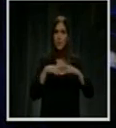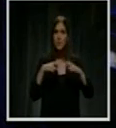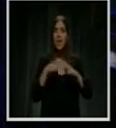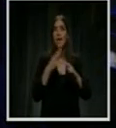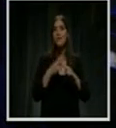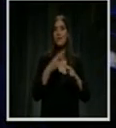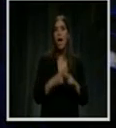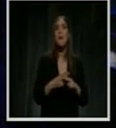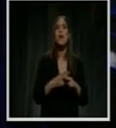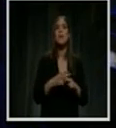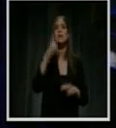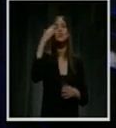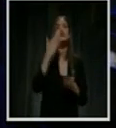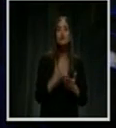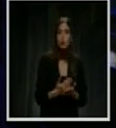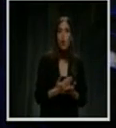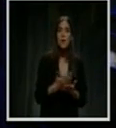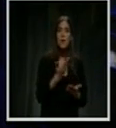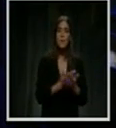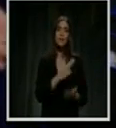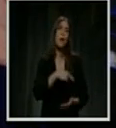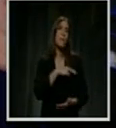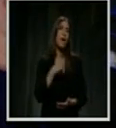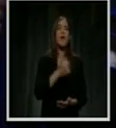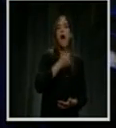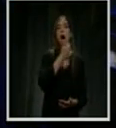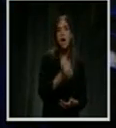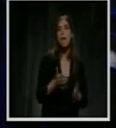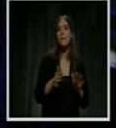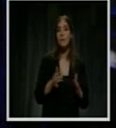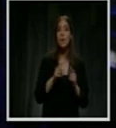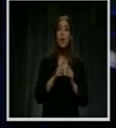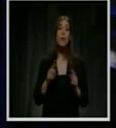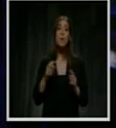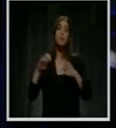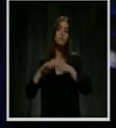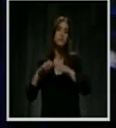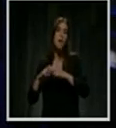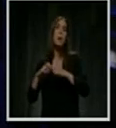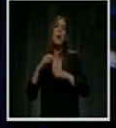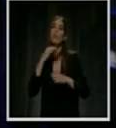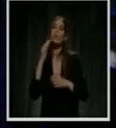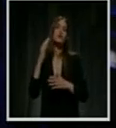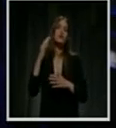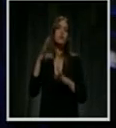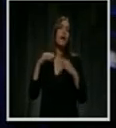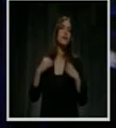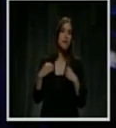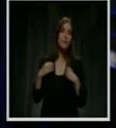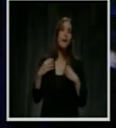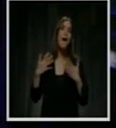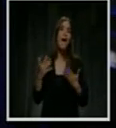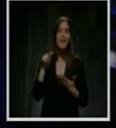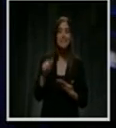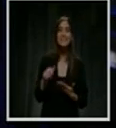jintogħġbu mal-imxija tal-kurrent li jrid jieħdok fi Brussell, iċ-ċansijiet tiegħek li taħta fl-aqwa karigi għalik jiġkienu jew jiġu